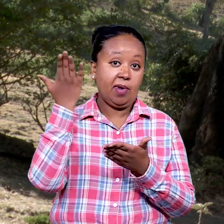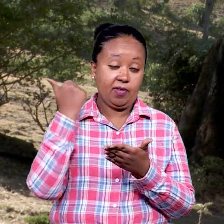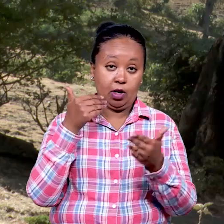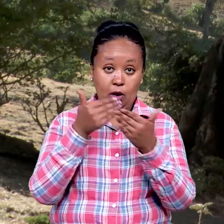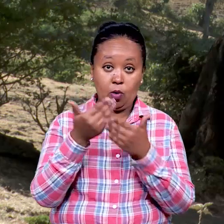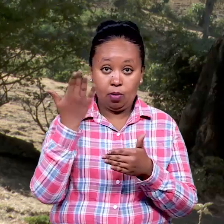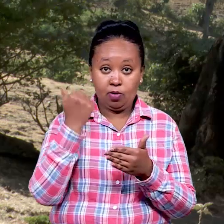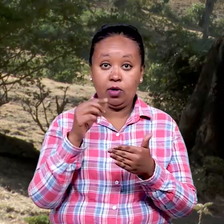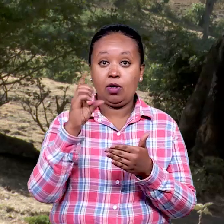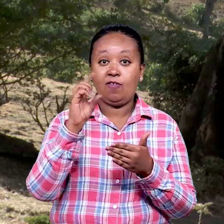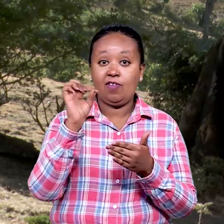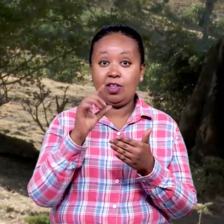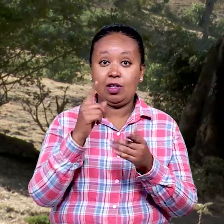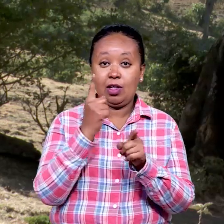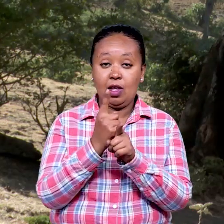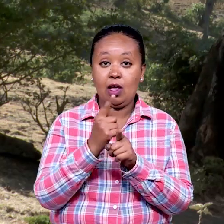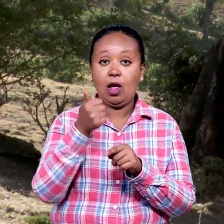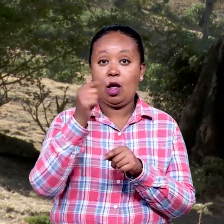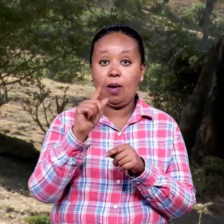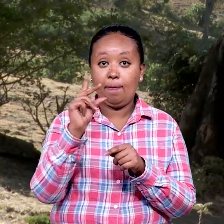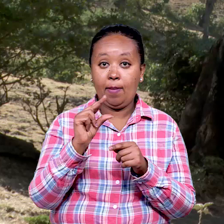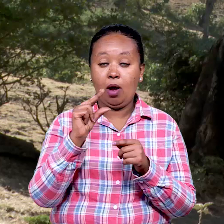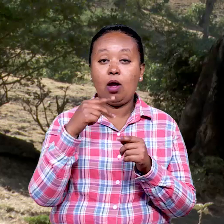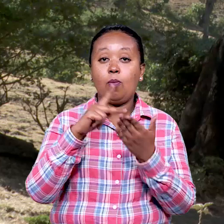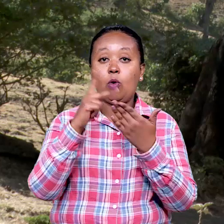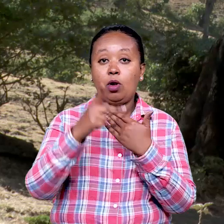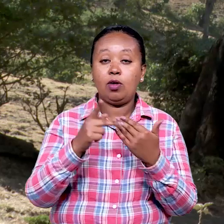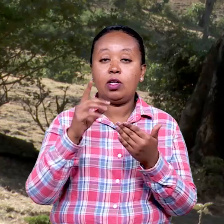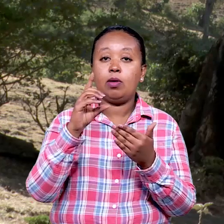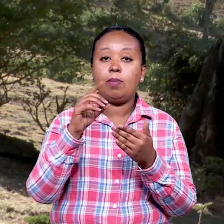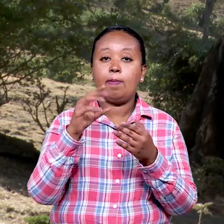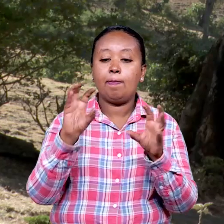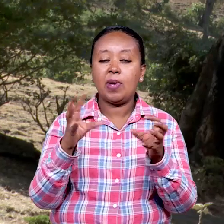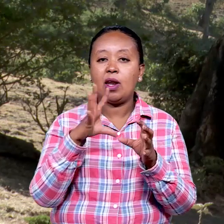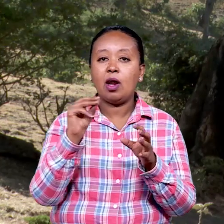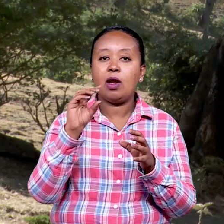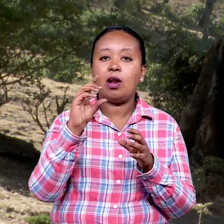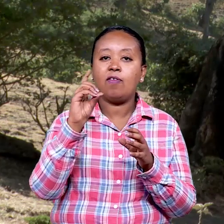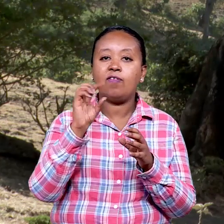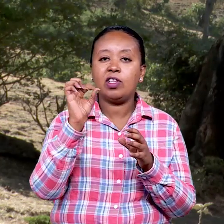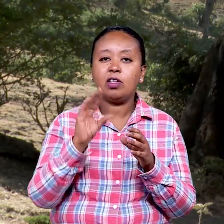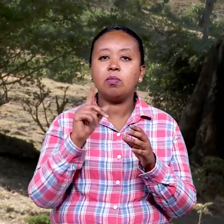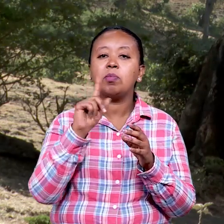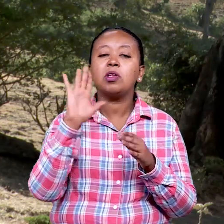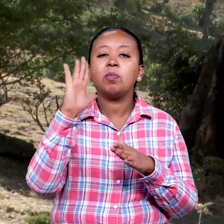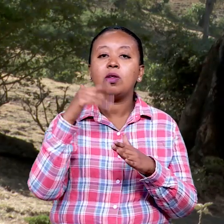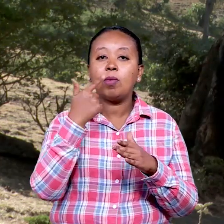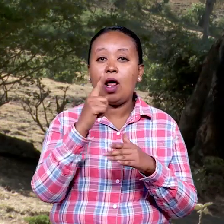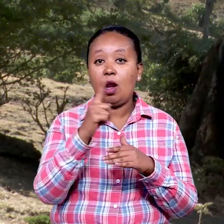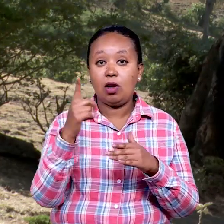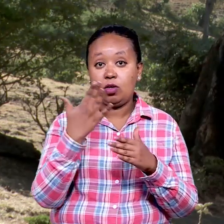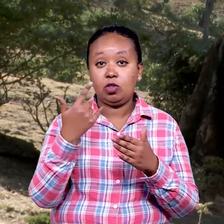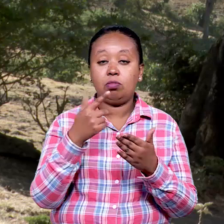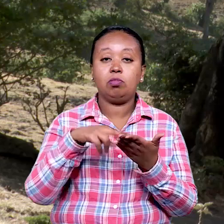ከዚህ በፊት ቀርበው በነበረው የፍትህ አምባ ፕሮግራማችን ሚዲያና የሲቪል ማህበራት በፍትህ ማሻሻያዎች ላይ ያላቸው ሚና ምን ይመስላል በሚል ርዕሰ